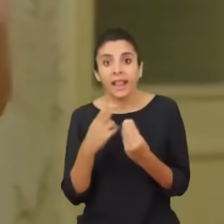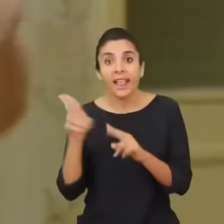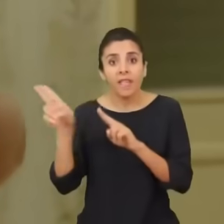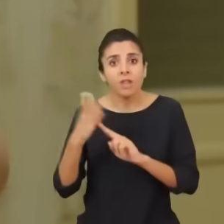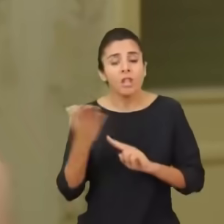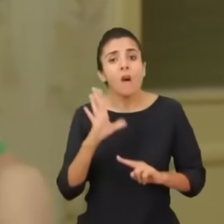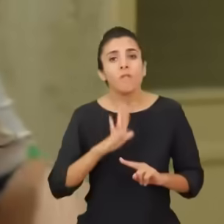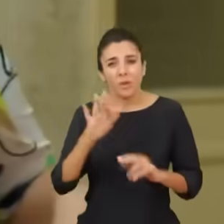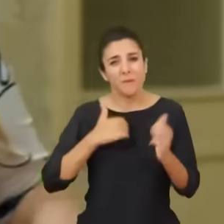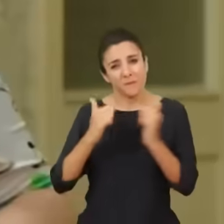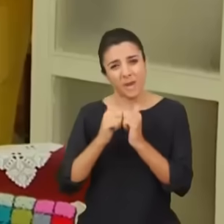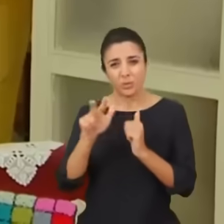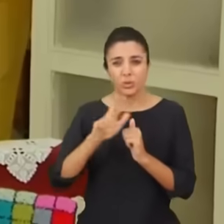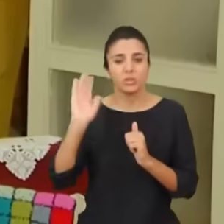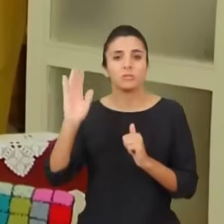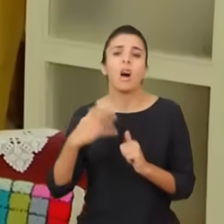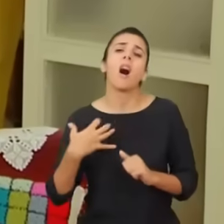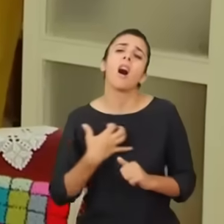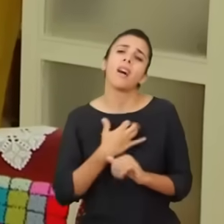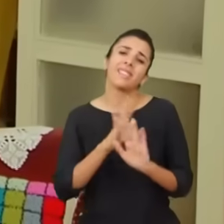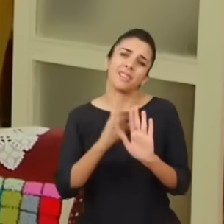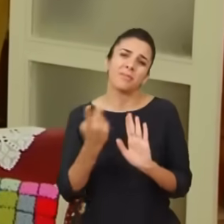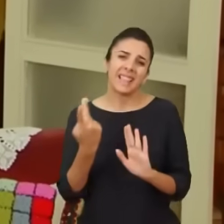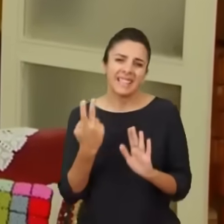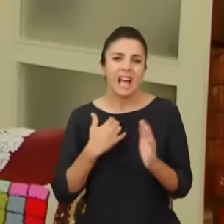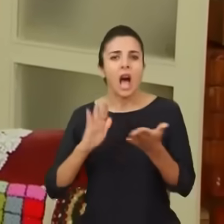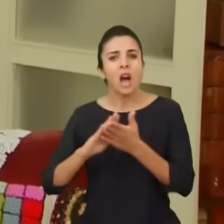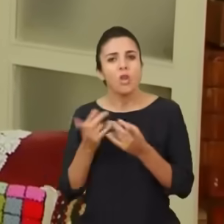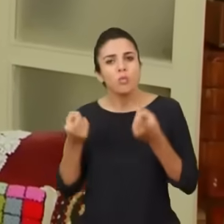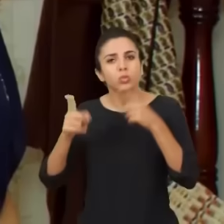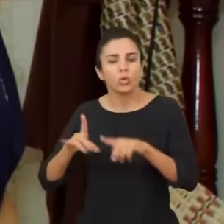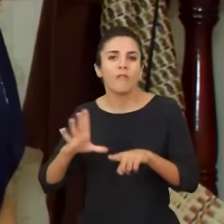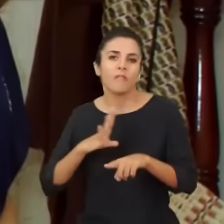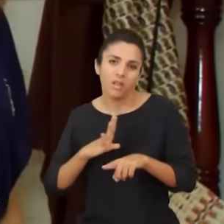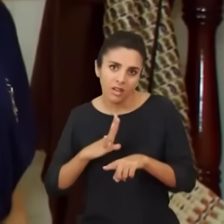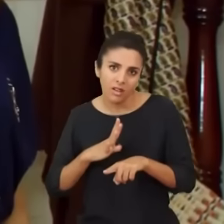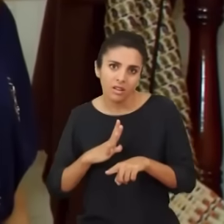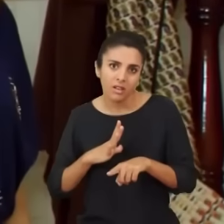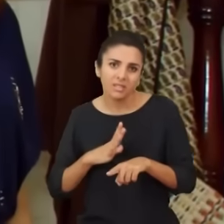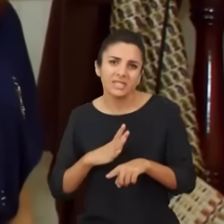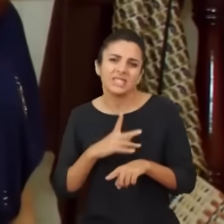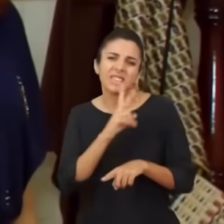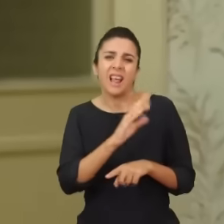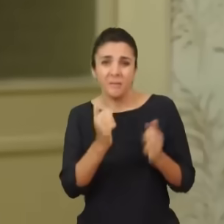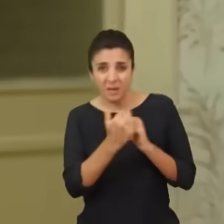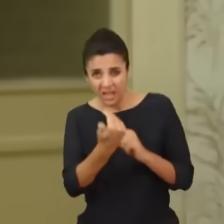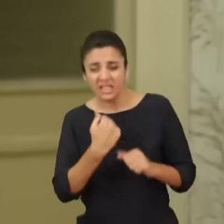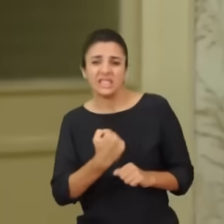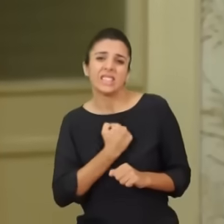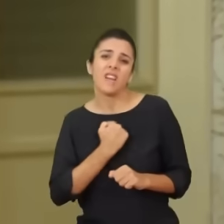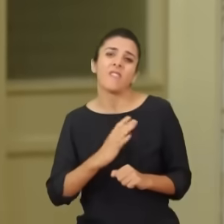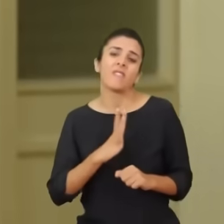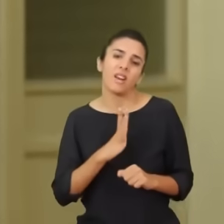daha var. Dur ben de geleyim sizinle. Anneciğim, biz arkadaşlarla buluşacağız. Sıkılmayasın.